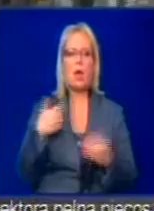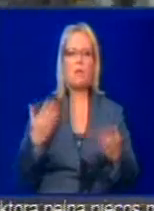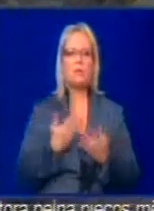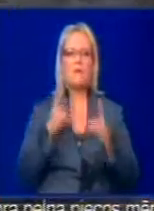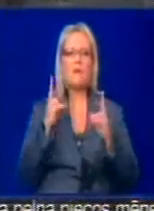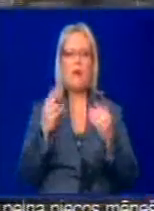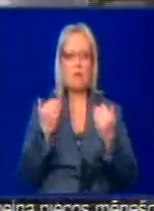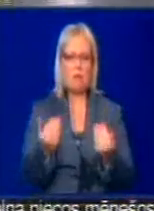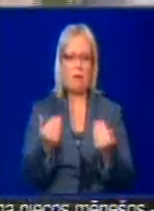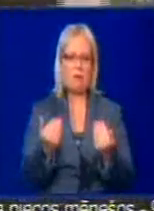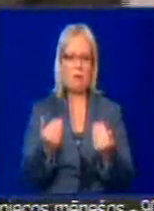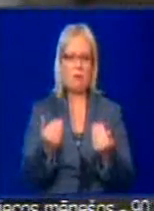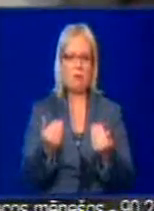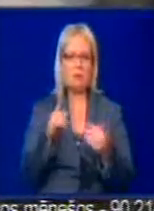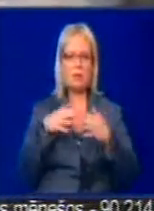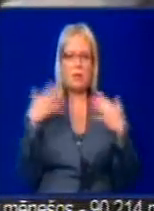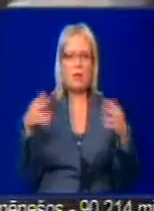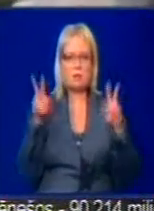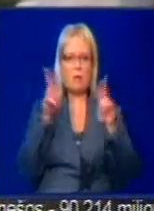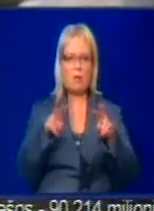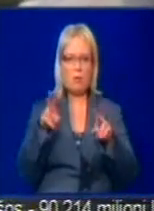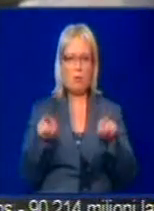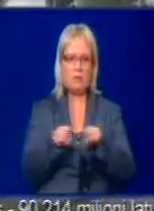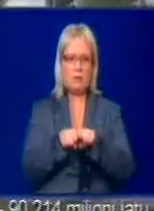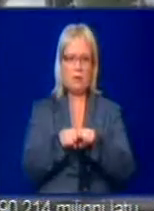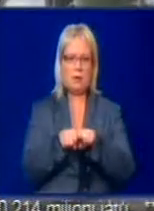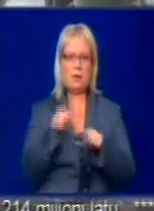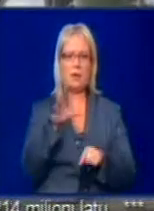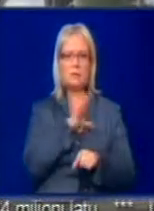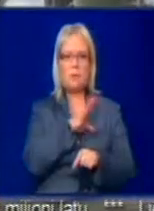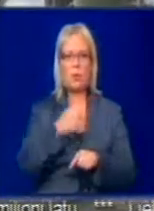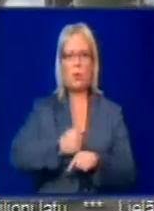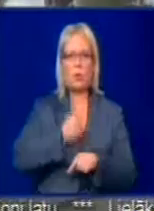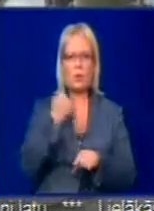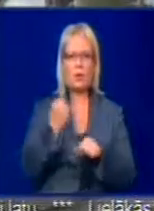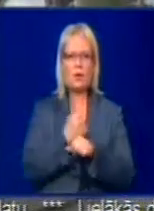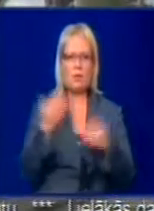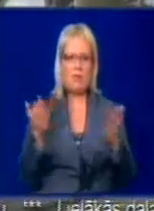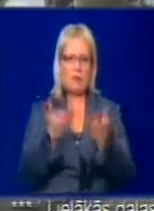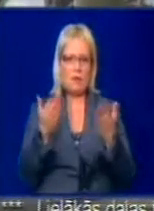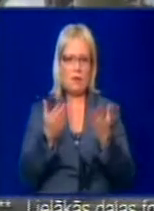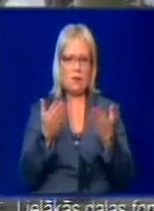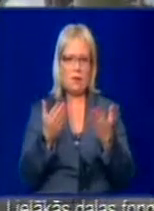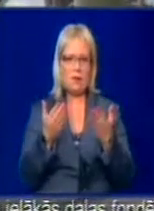tagad. Tas ir liels pārbaudījums arī. Tas bija gan grūti, gan viegli. Tas atkarīgs no